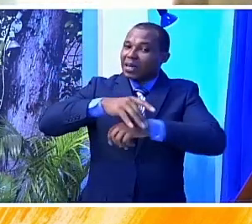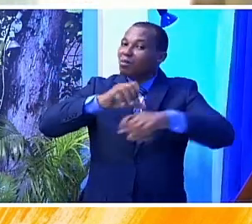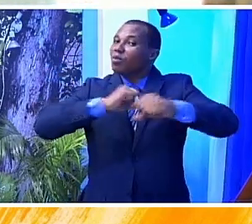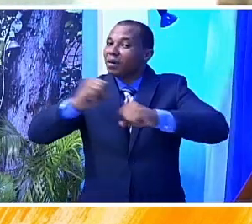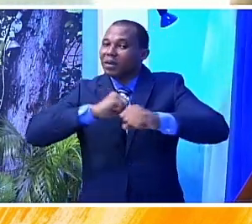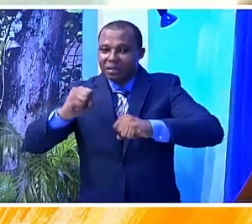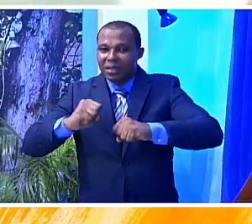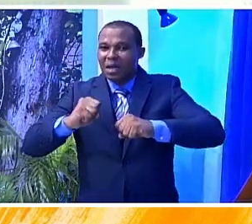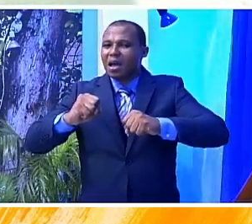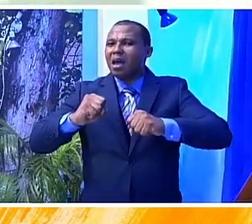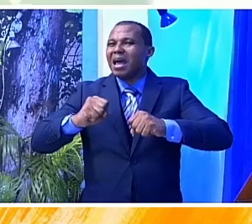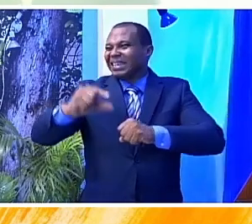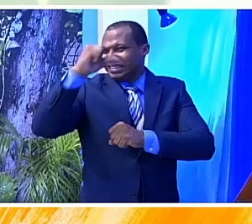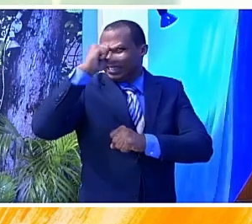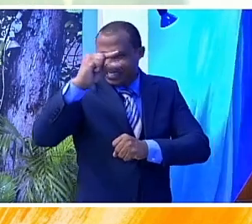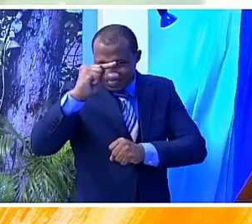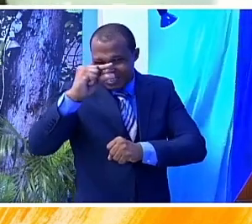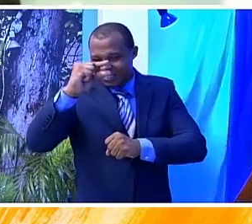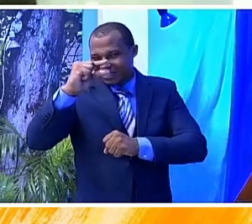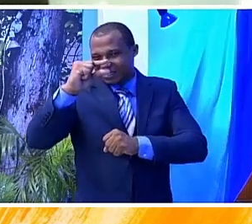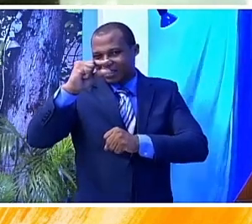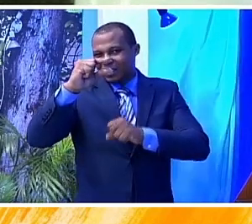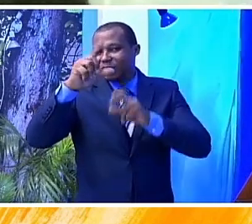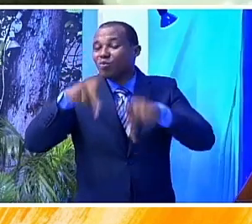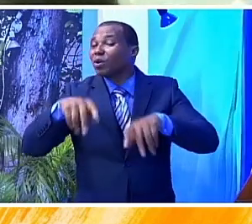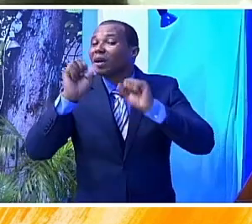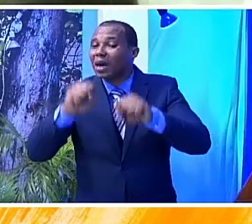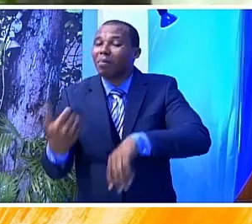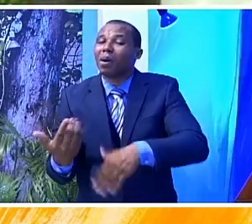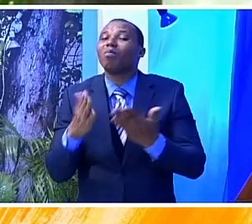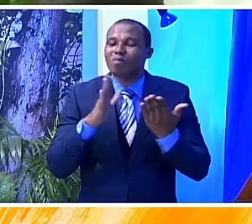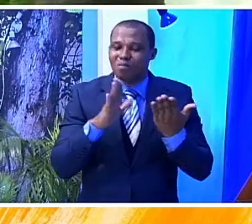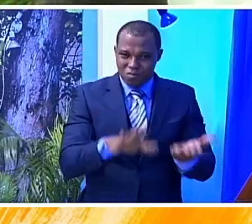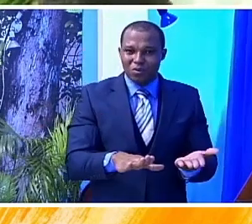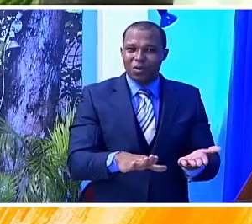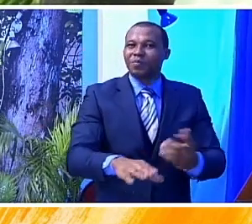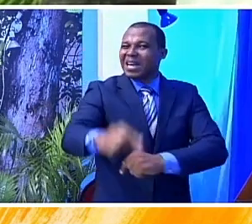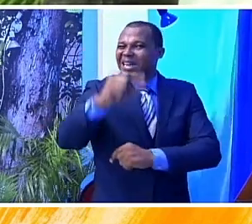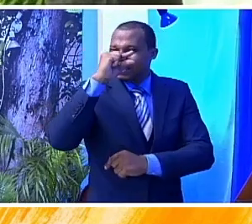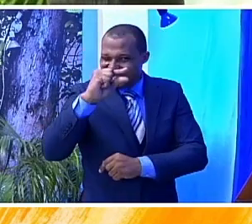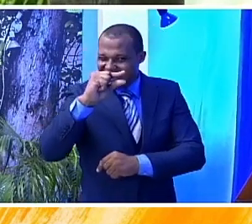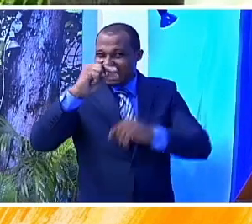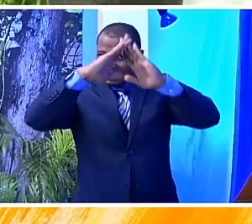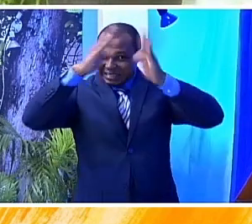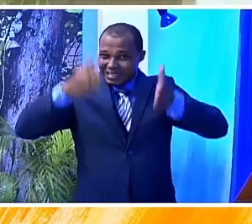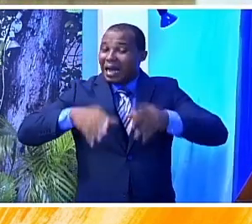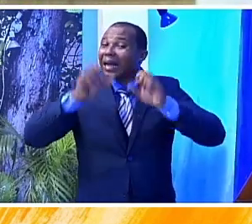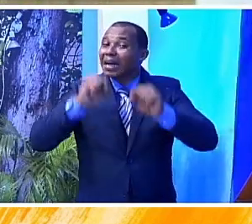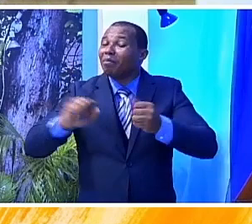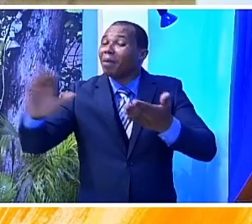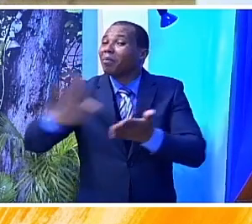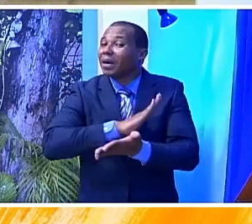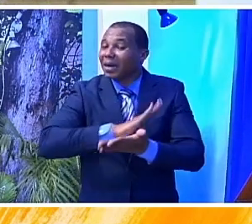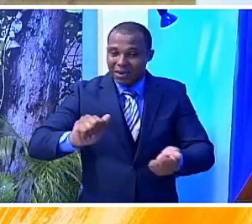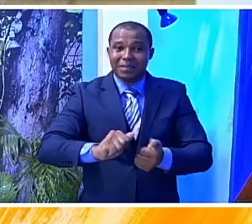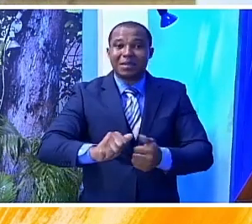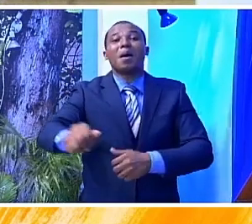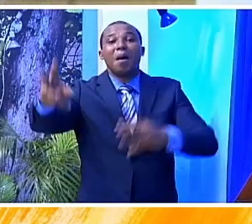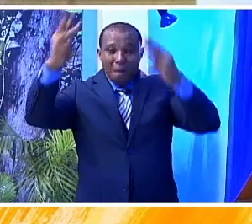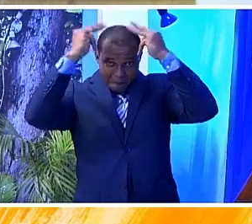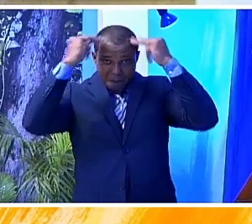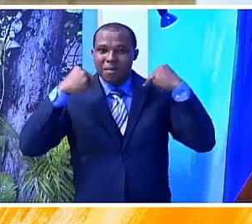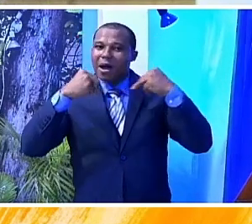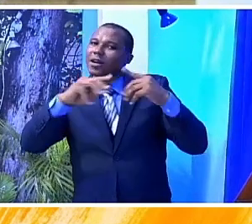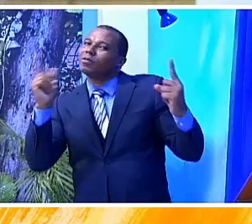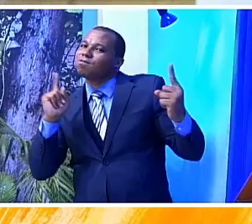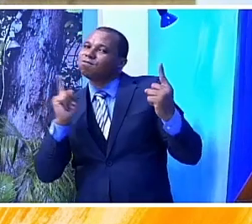Je dis à nous, pas qu'à faire œuvre grandiose parce que nous trop divisés, parce que nous trop dans chien manger chien. Alors, Marie a été visiter sa cousine Elisabeth pour